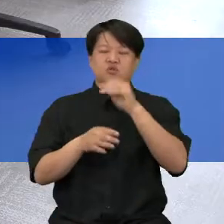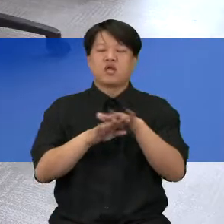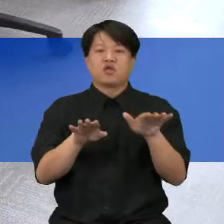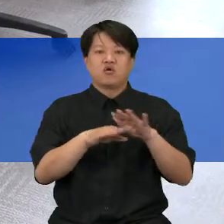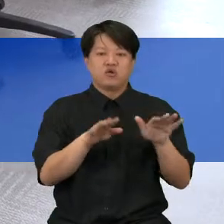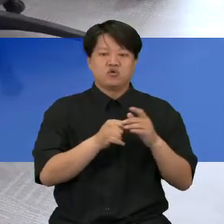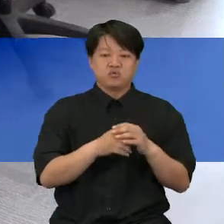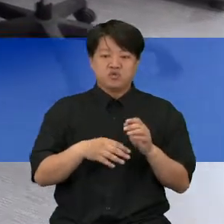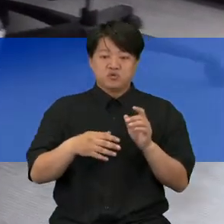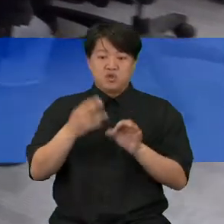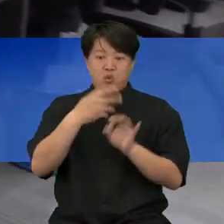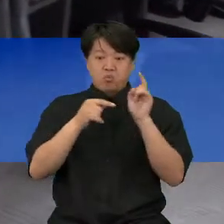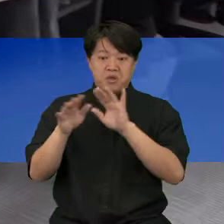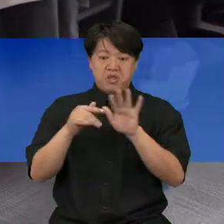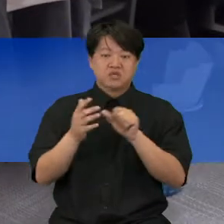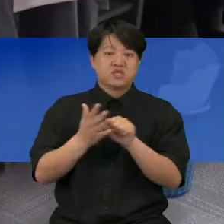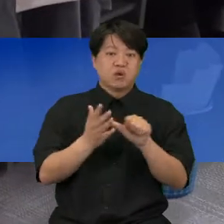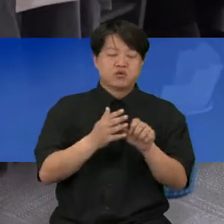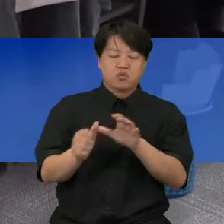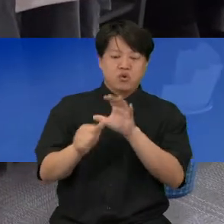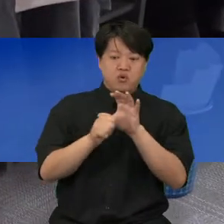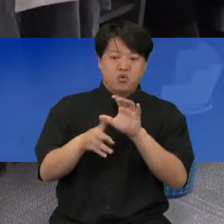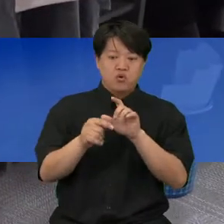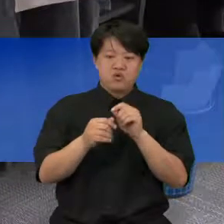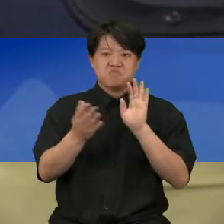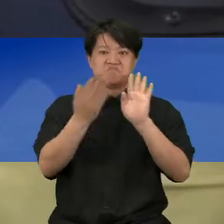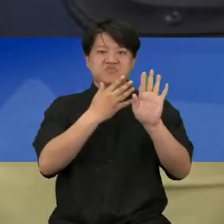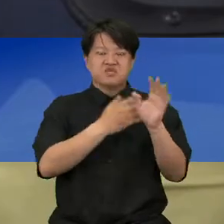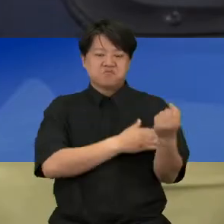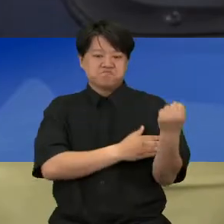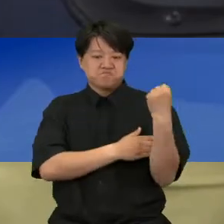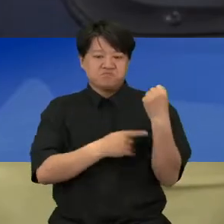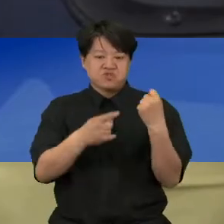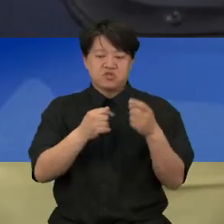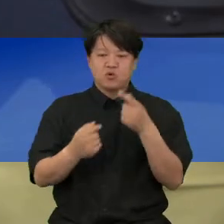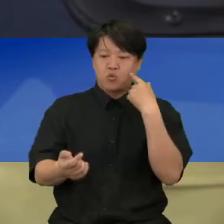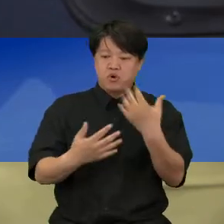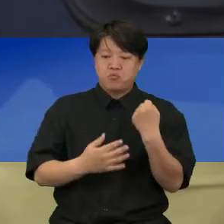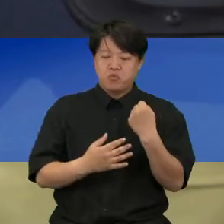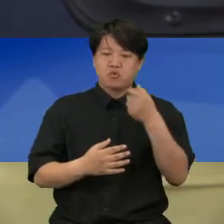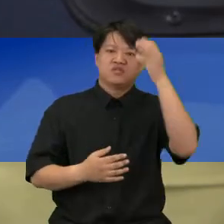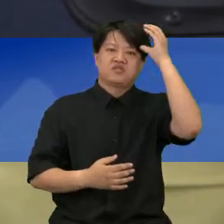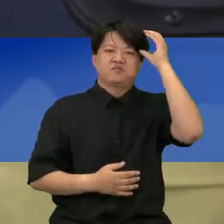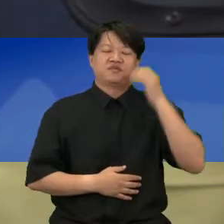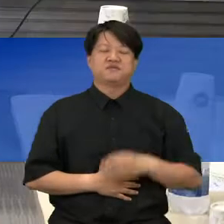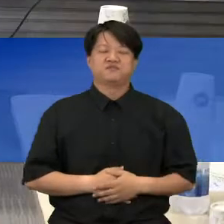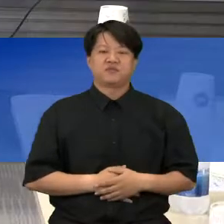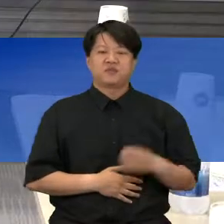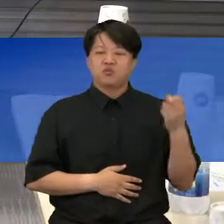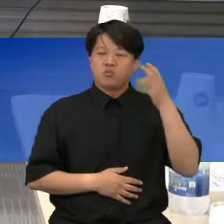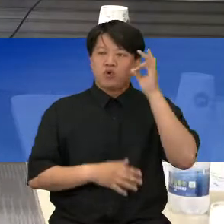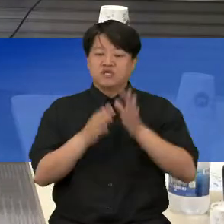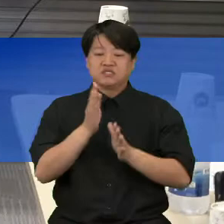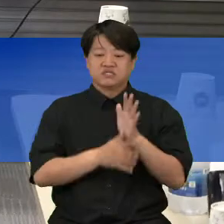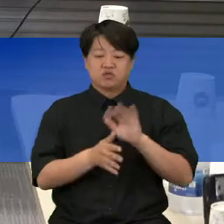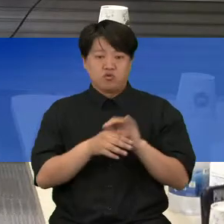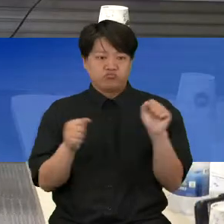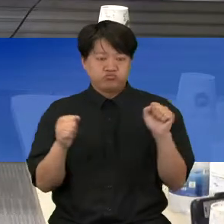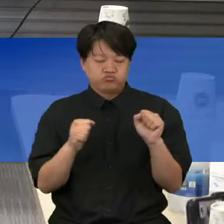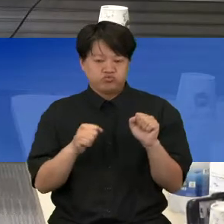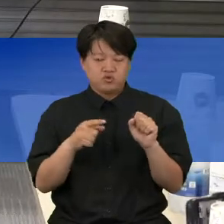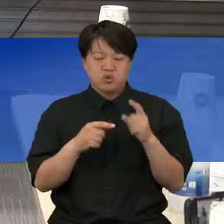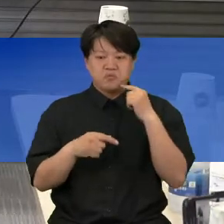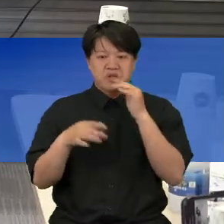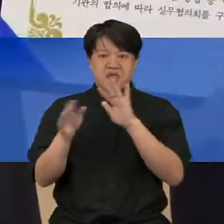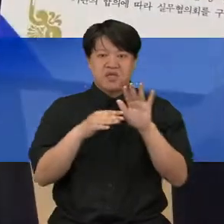청정 동해 자원 활용, 혁신 미래 성장 동력 확보에 집중할 수 있을 것으로 기대됩니다. 또 포항시는 경북도와